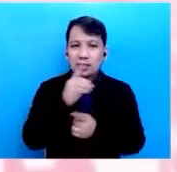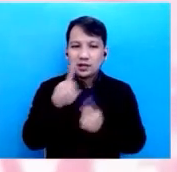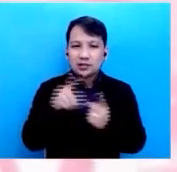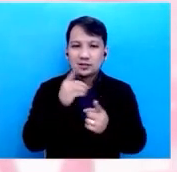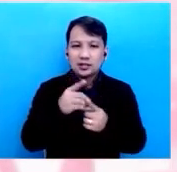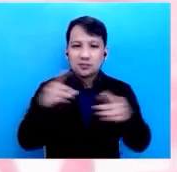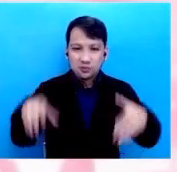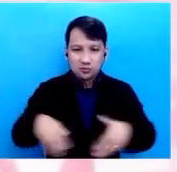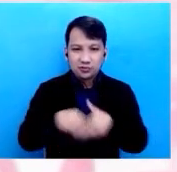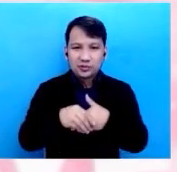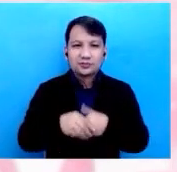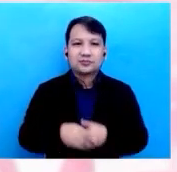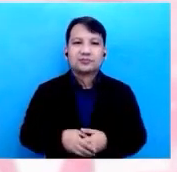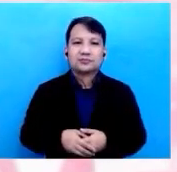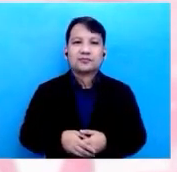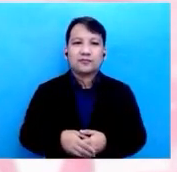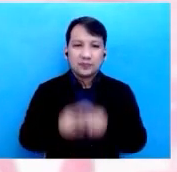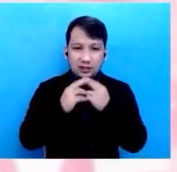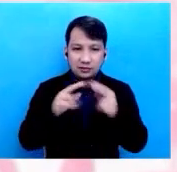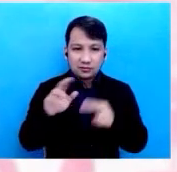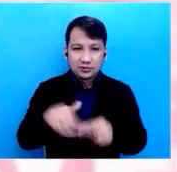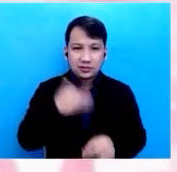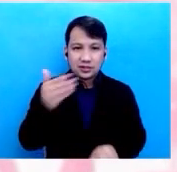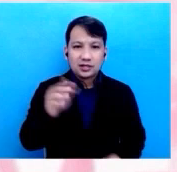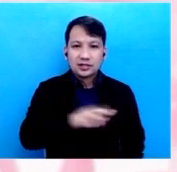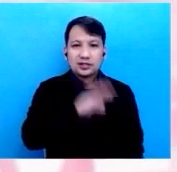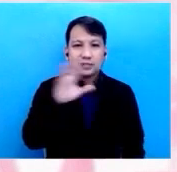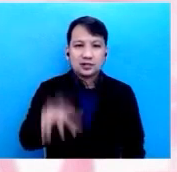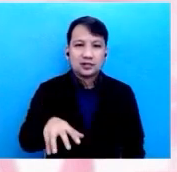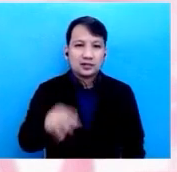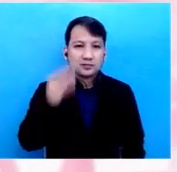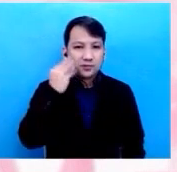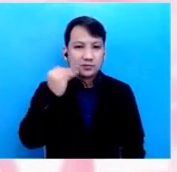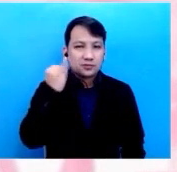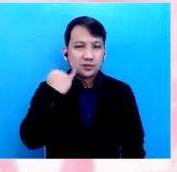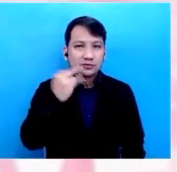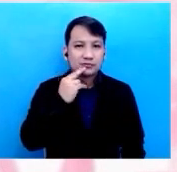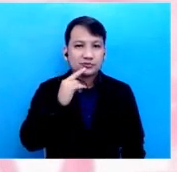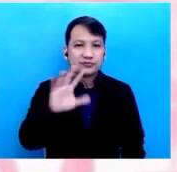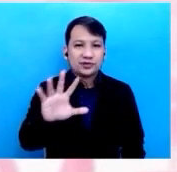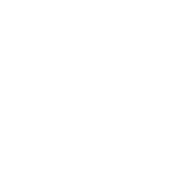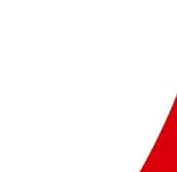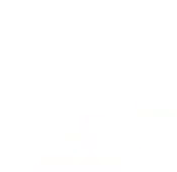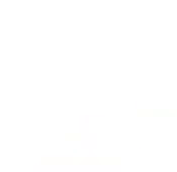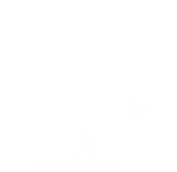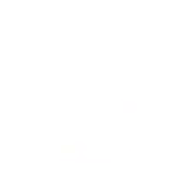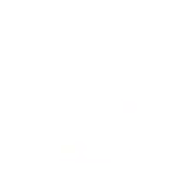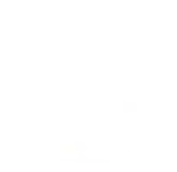wedding. Nagbabalita mula sa Frontline, MJ Marfori, News 5.